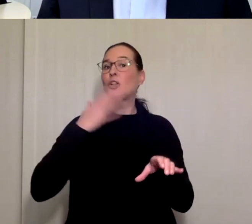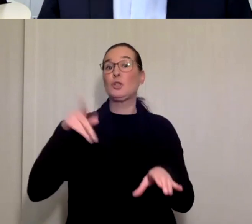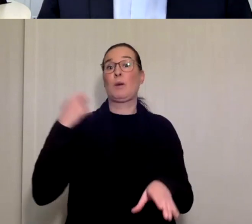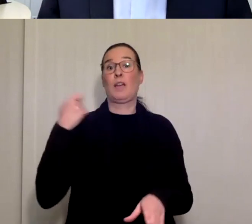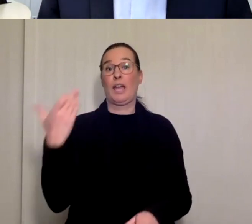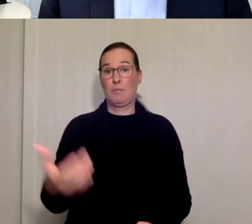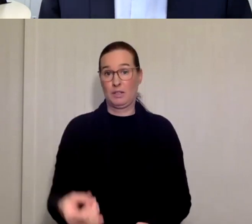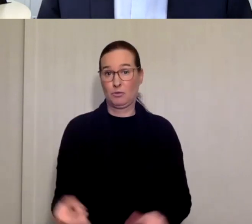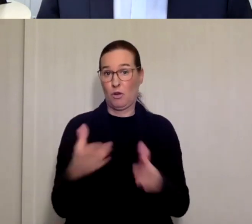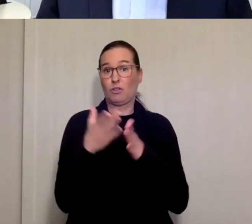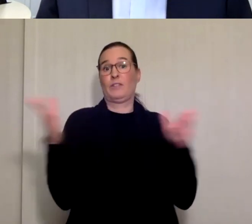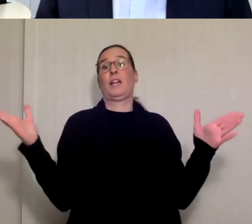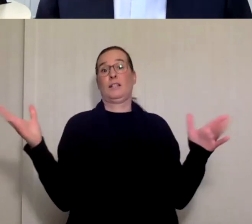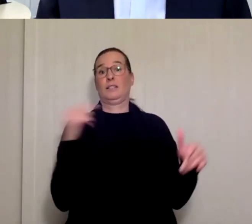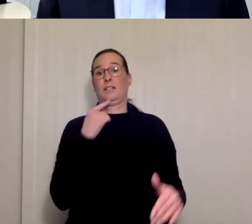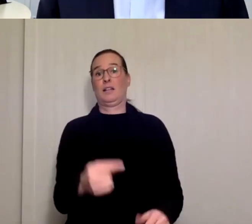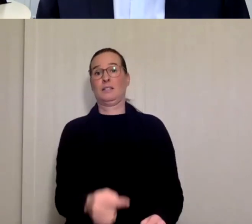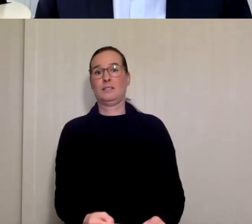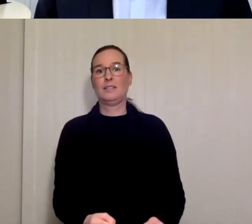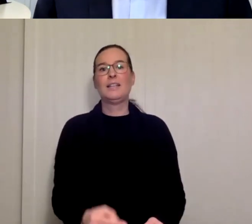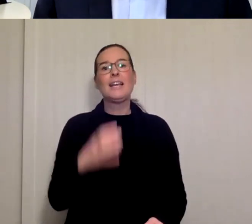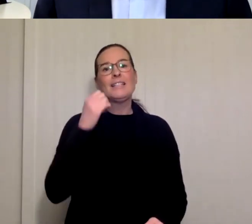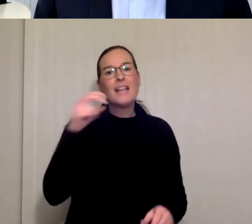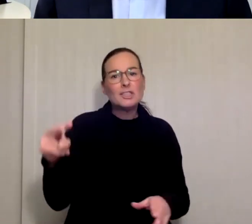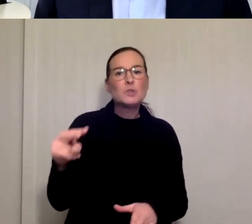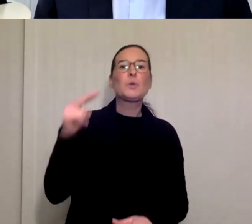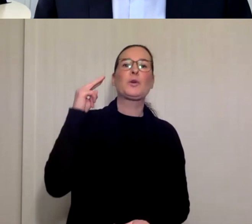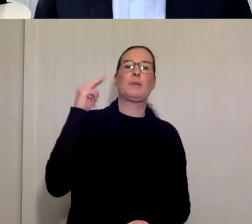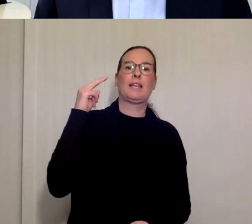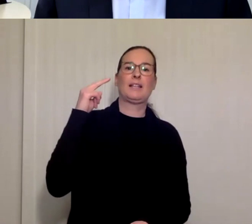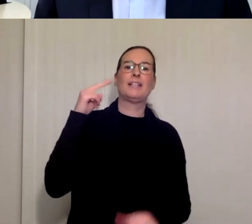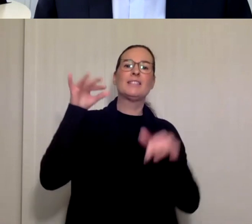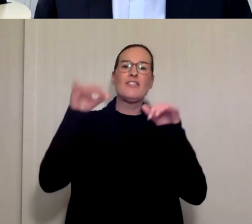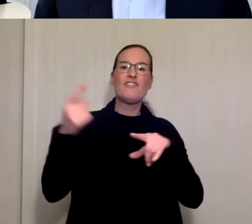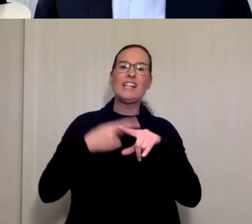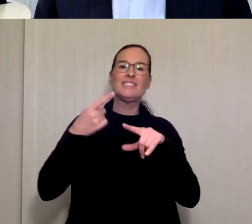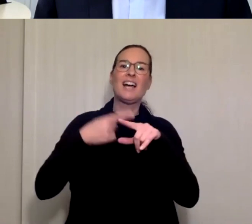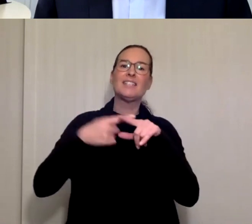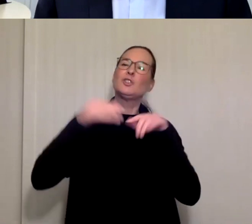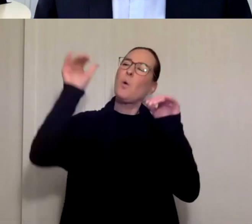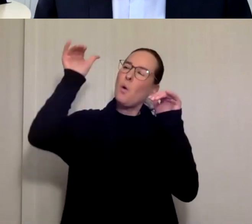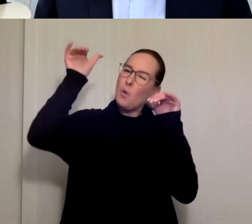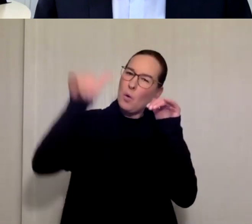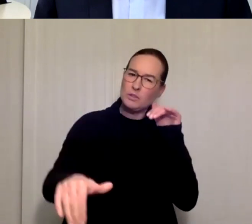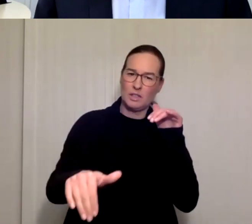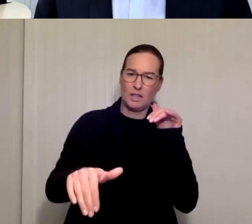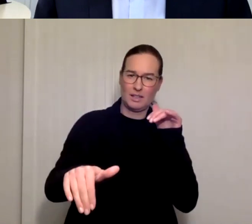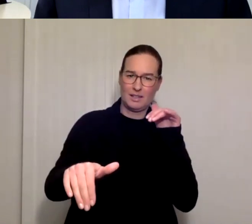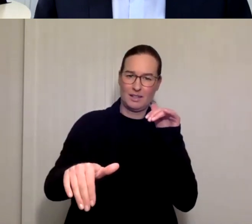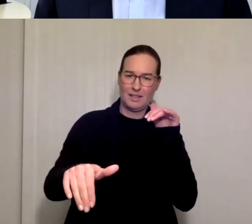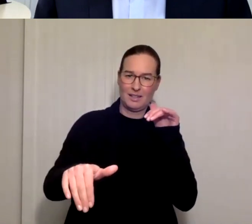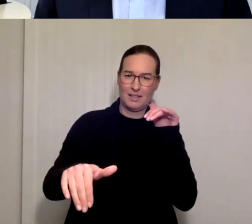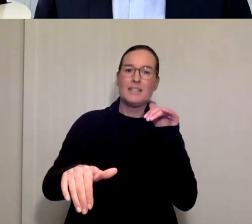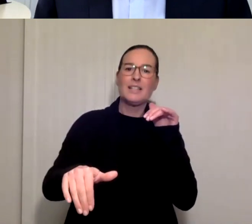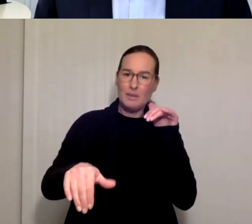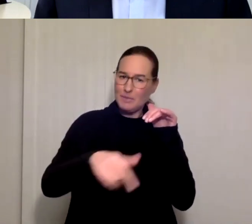Physikerin würde ich sagen, ich kann hoffentlich darauf zurückblicken, dass die Fallzahlen so deutlich runtergegangen sind, dass wir danach das ganze nächste Jahr nicht mehr die Schulen